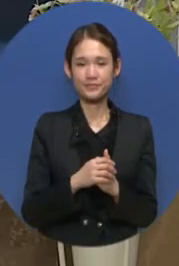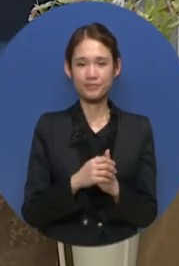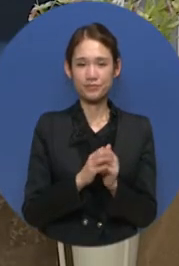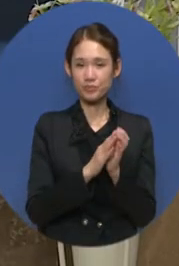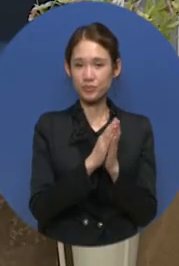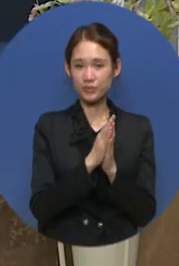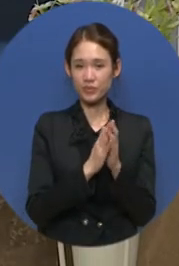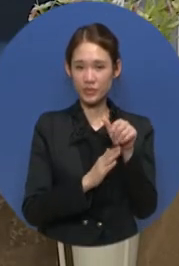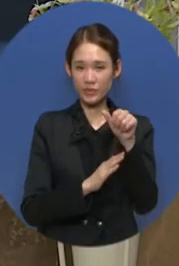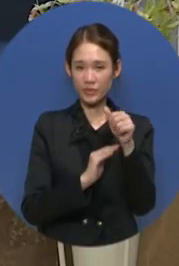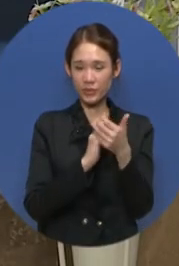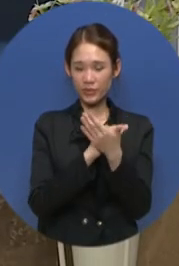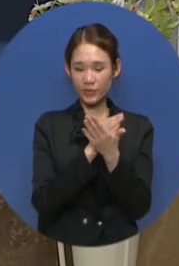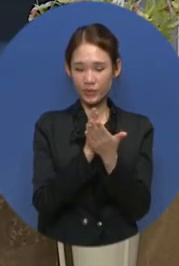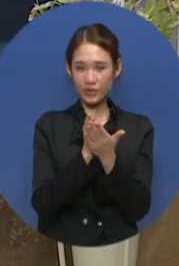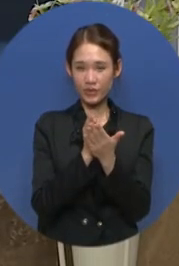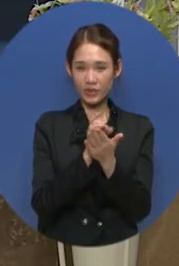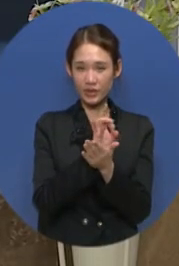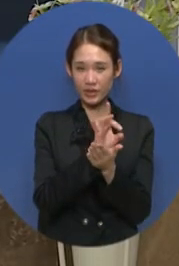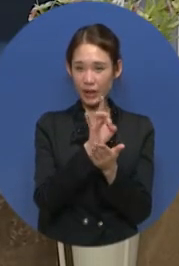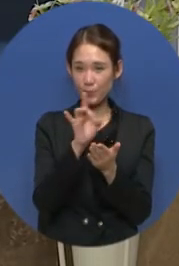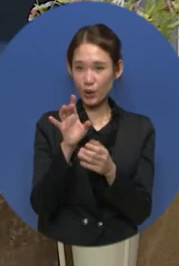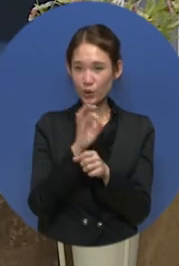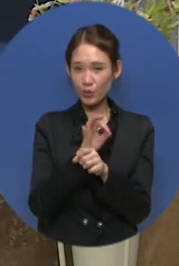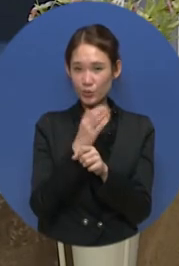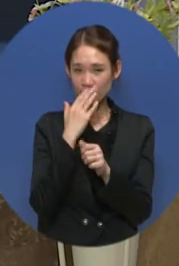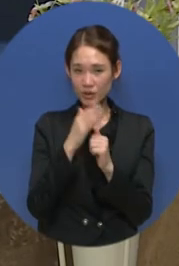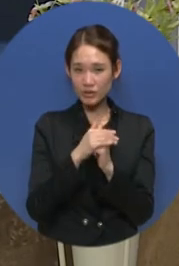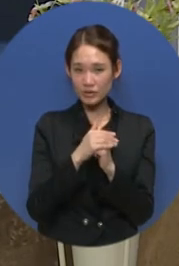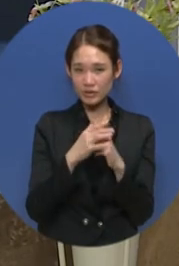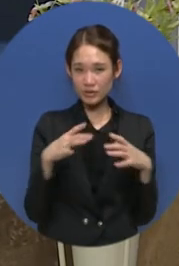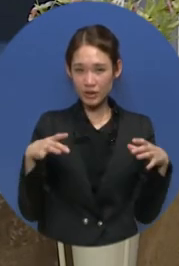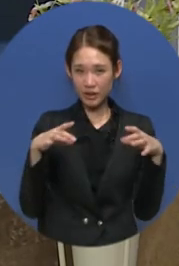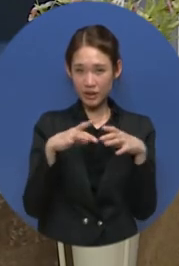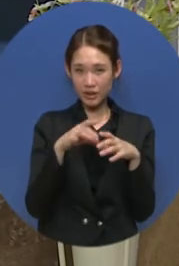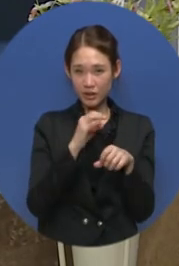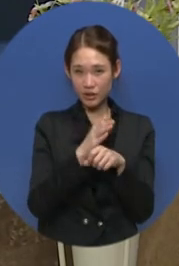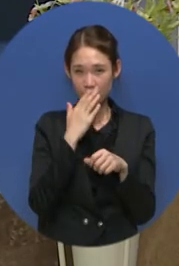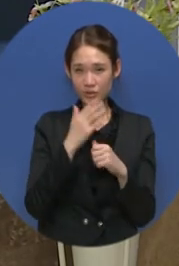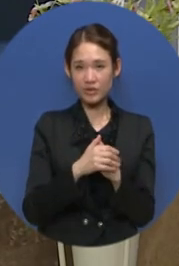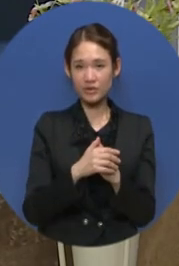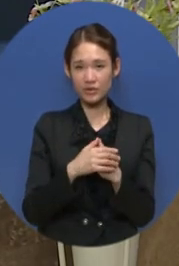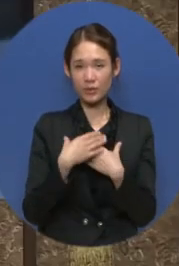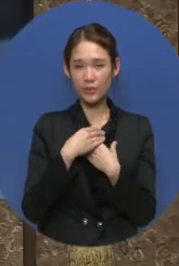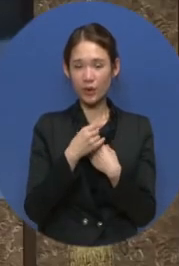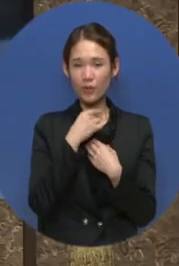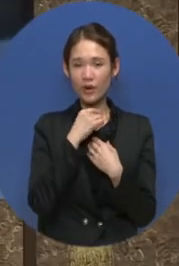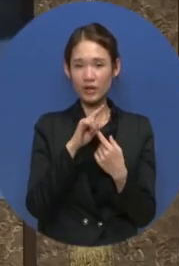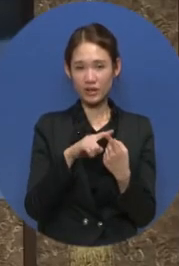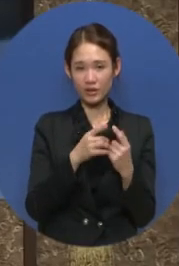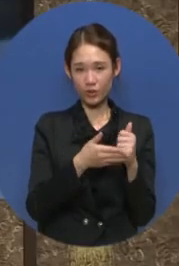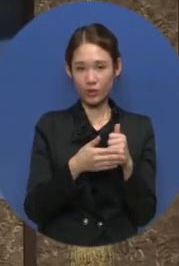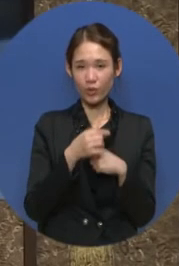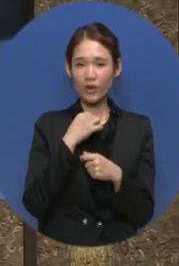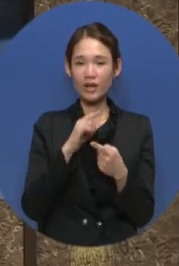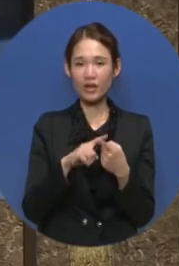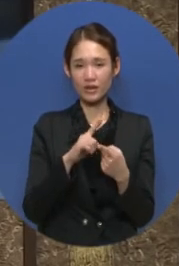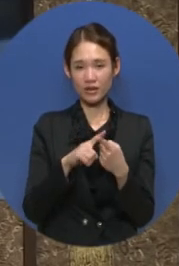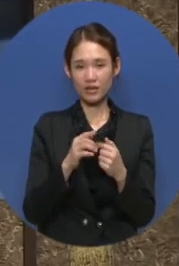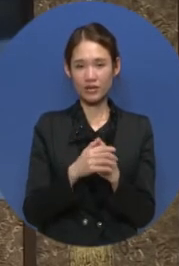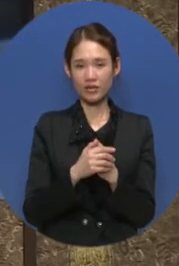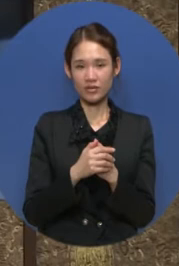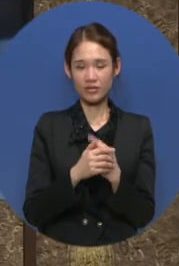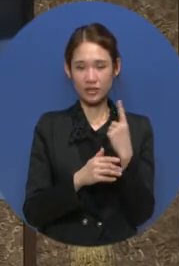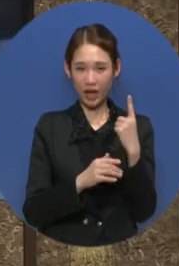비누가 5개 종류인데 예. 개별로 구매도 되고 세트로도 구매가 되고 그렇습니다. 그런가요? 편하신 대로 고객들이 원하는 대로 저는 해드립니다.